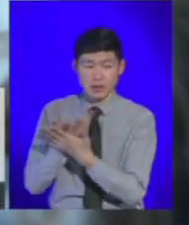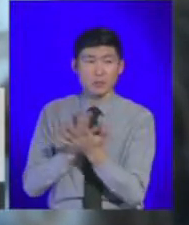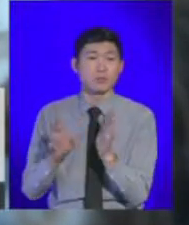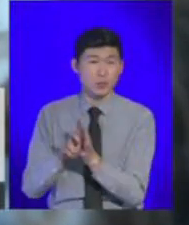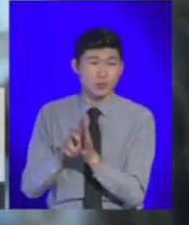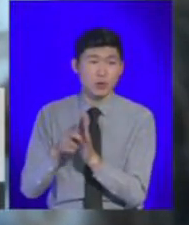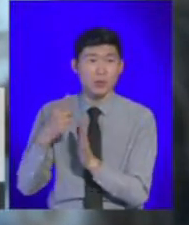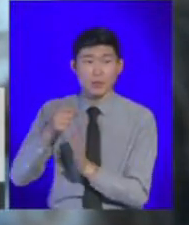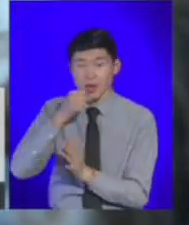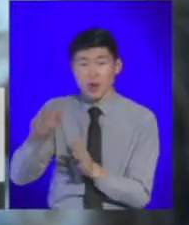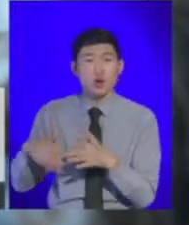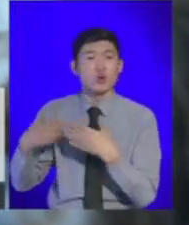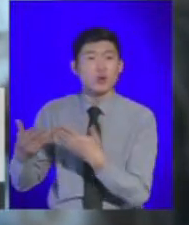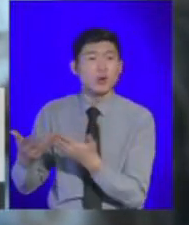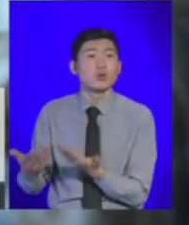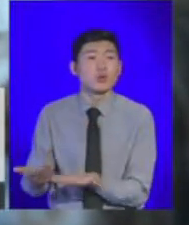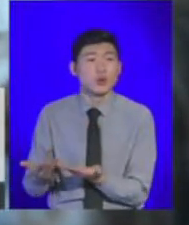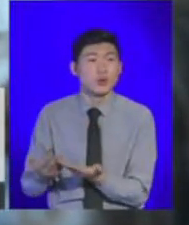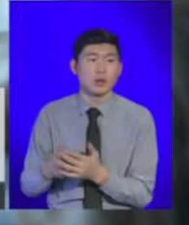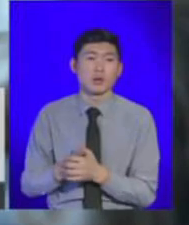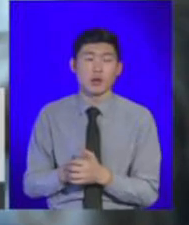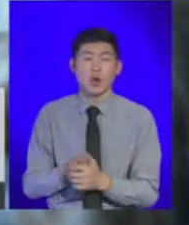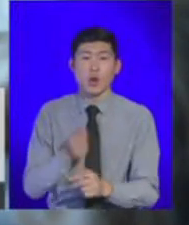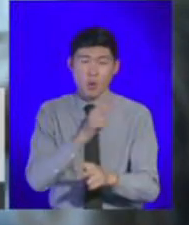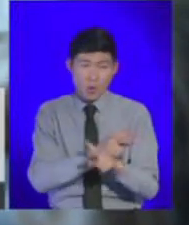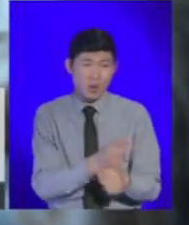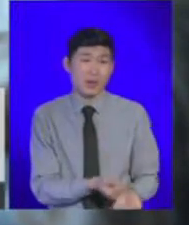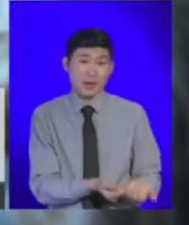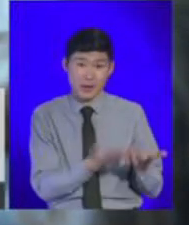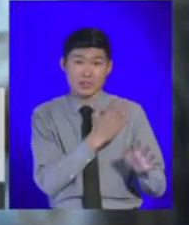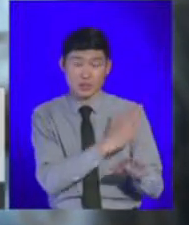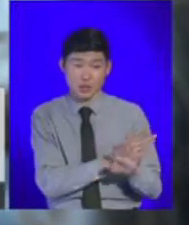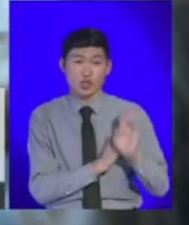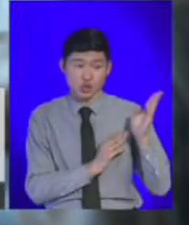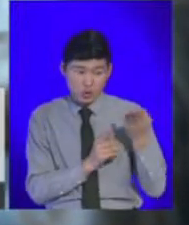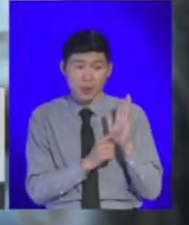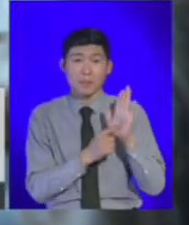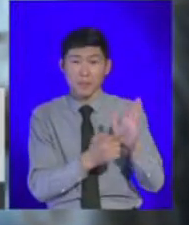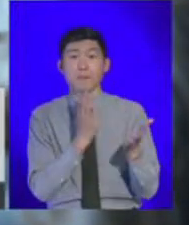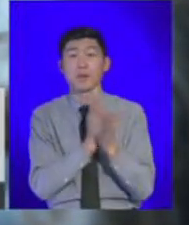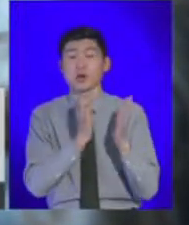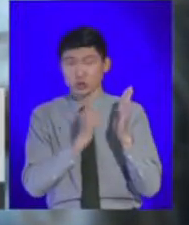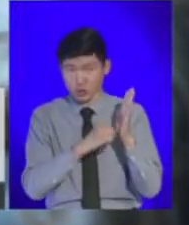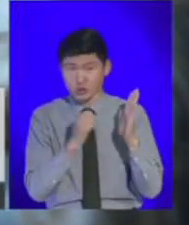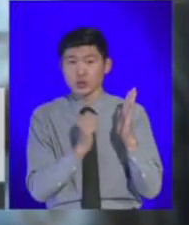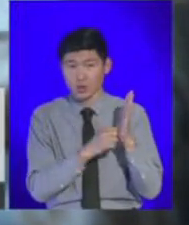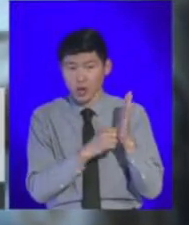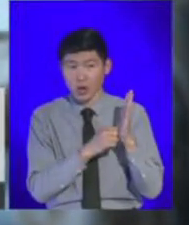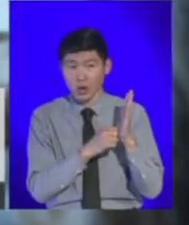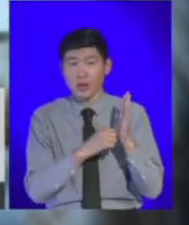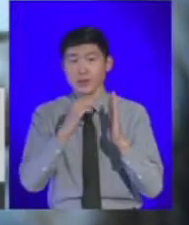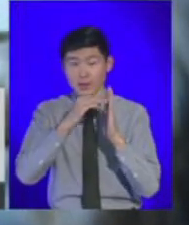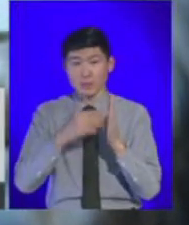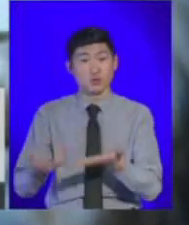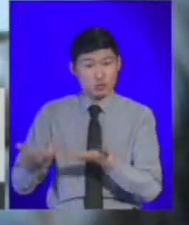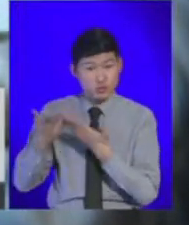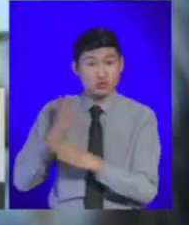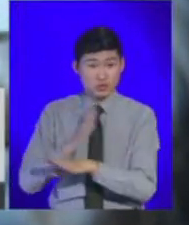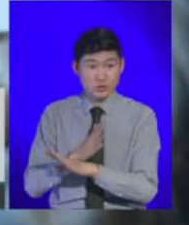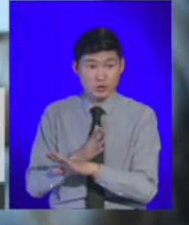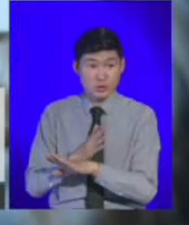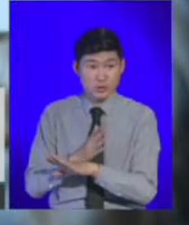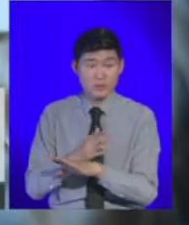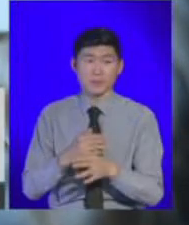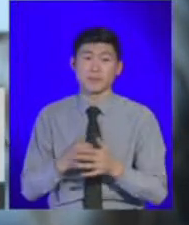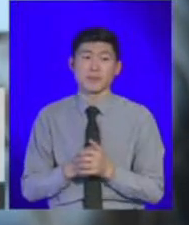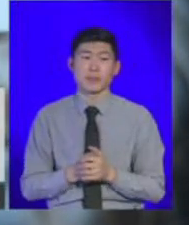өөрчлөж ярилцлага өгөхдөө бол одоо ингээд хууль гарцсан ил болох ёстой ийм үүрэг хүлээсэн гэж ийм тайлбарыг өгсөн шүү дээ өөрөө чин дээр тодруулаад дээр